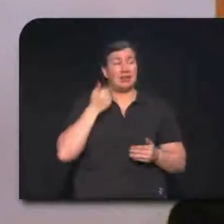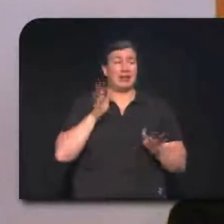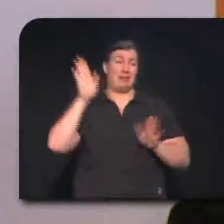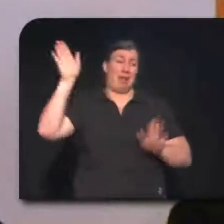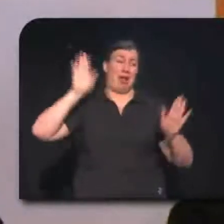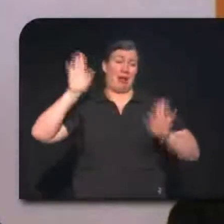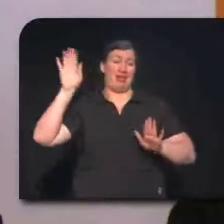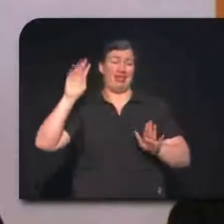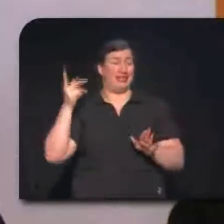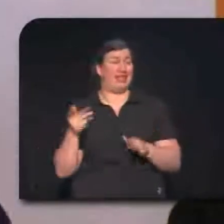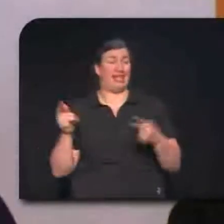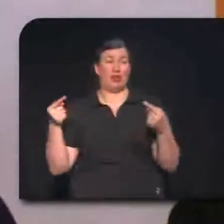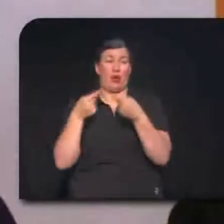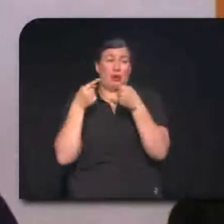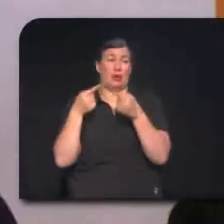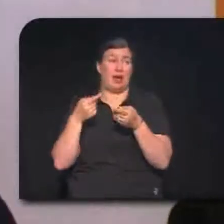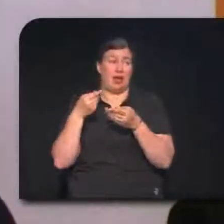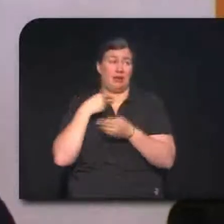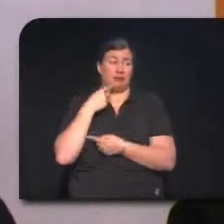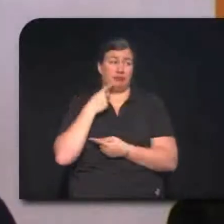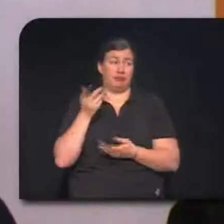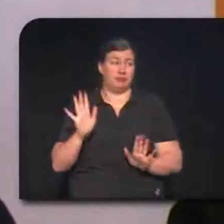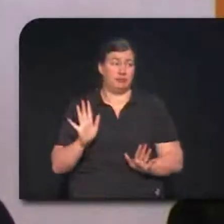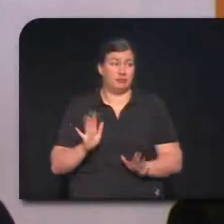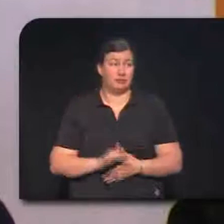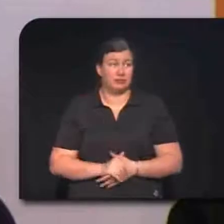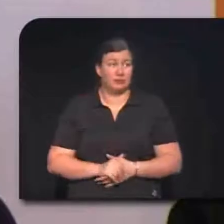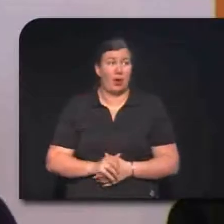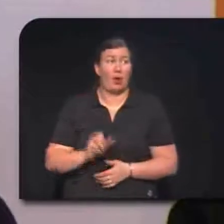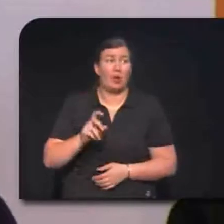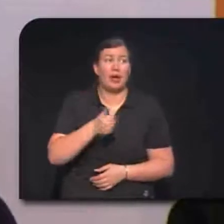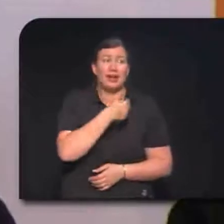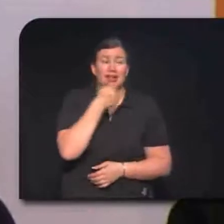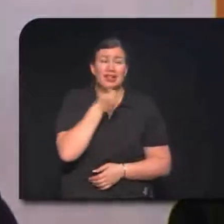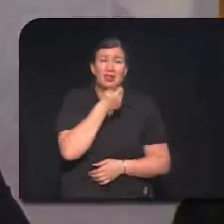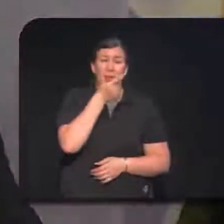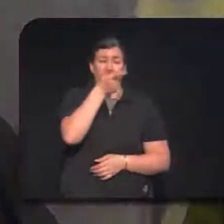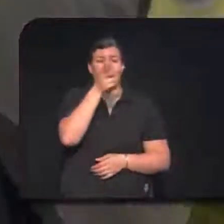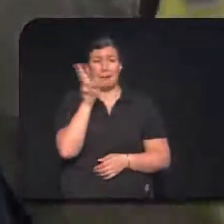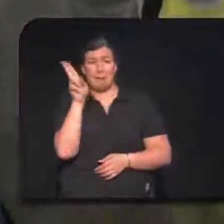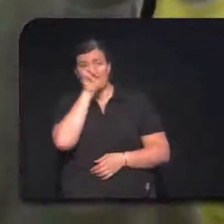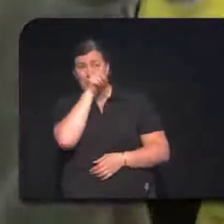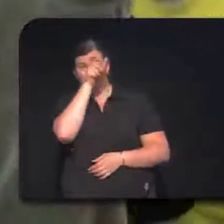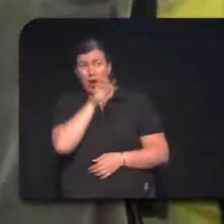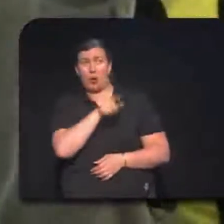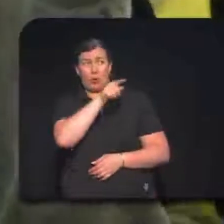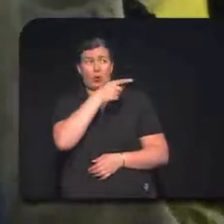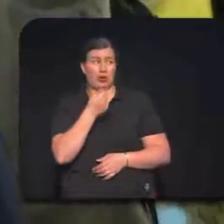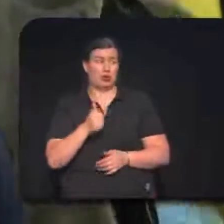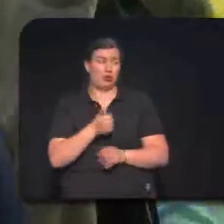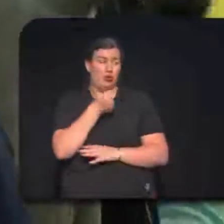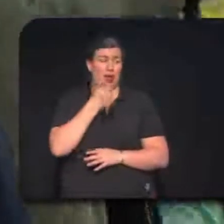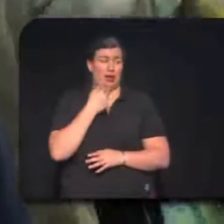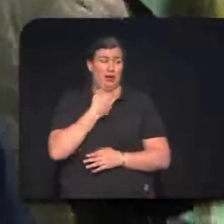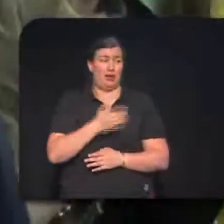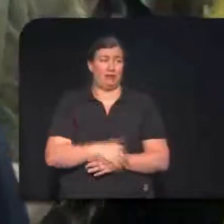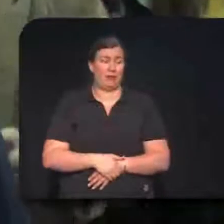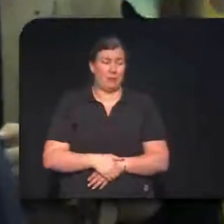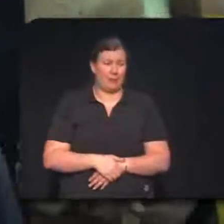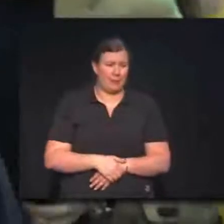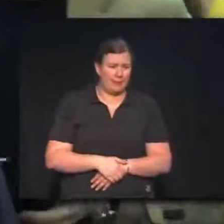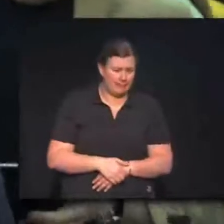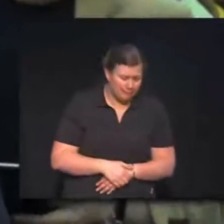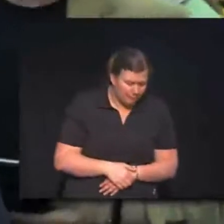so wunderbar das heißt der junge Herr in Blau steht ganz am Anfang und stellt die erste Frage am promikrofon ja moin in